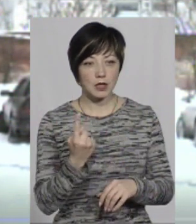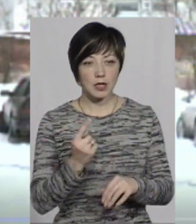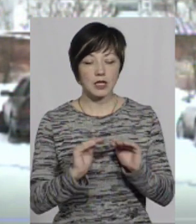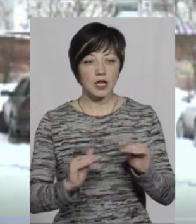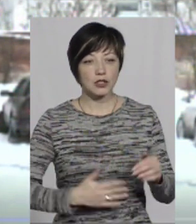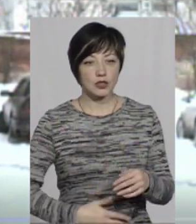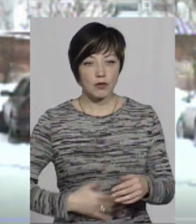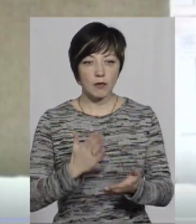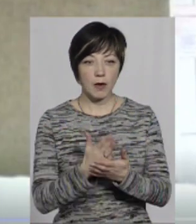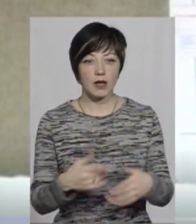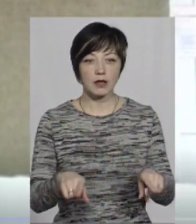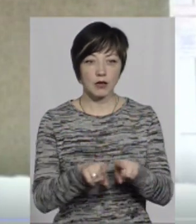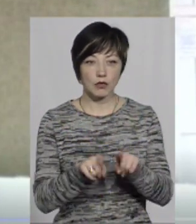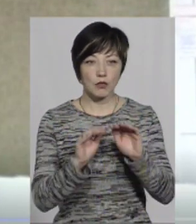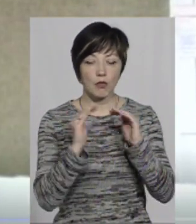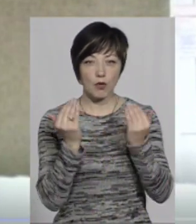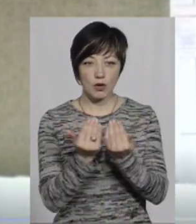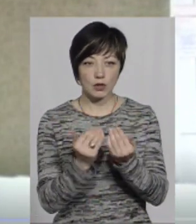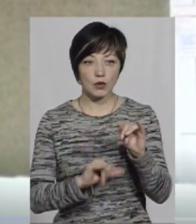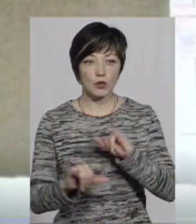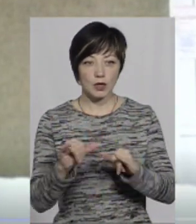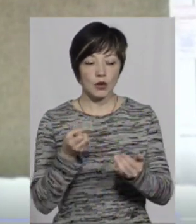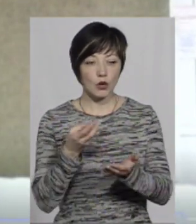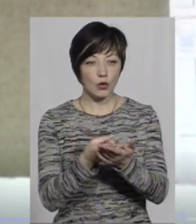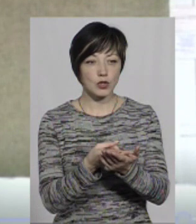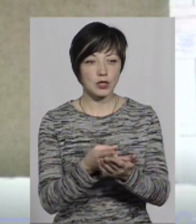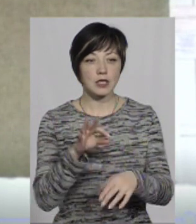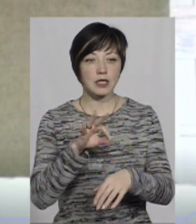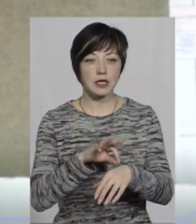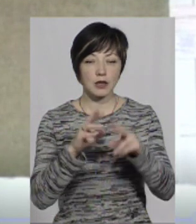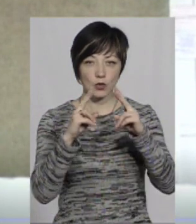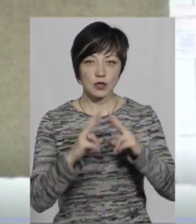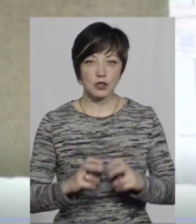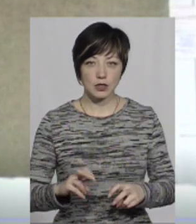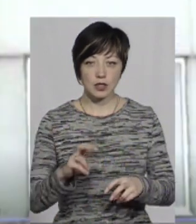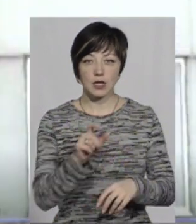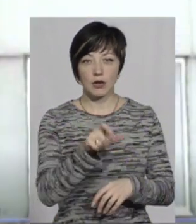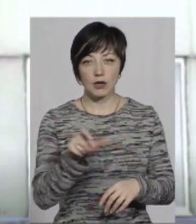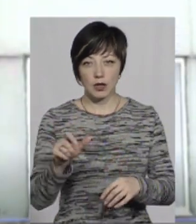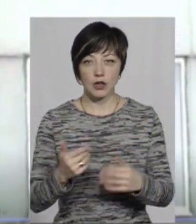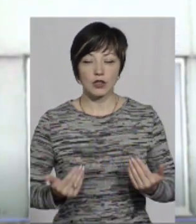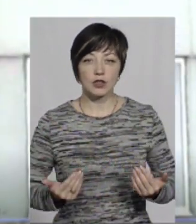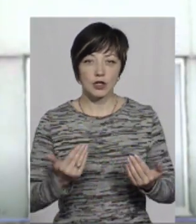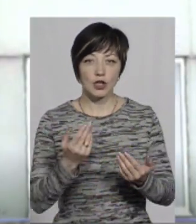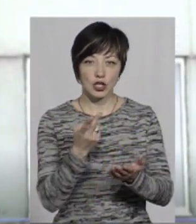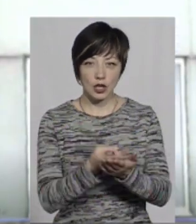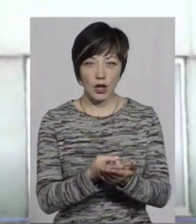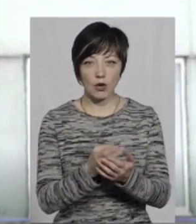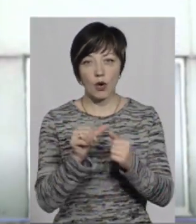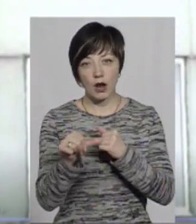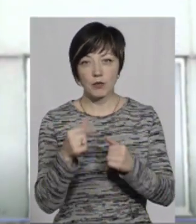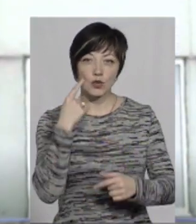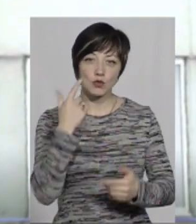дитяче кишкове, має також бокси, куди ми ложимо діагностичних хворих. Лежать вони окремо, де ми сумніваємося